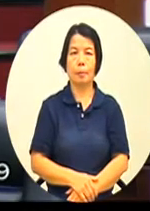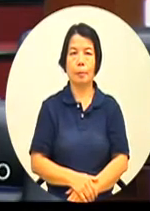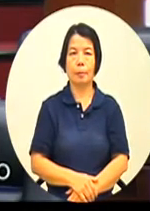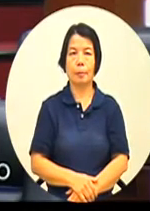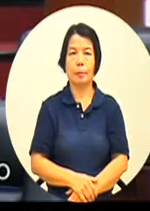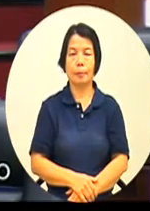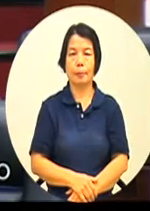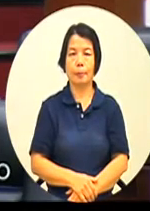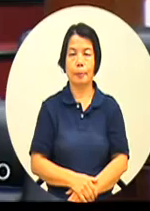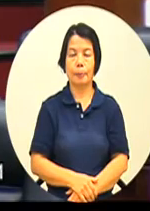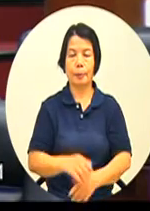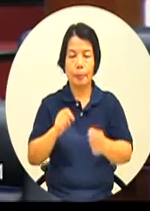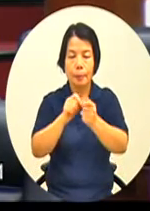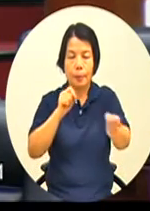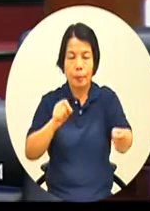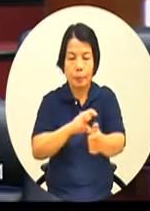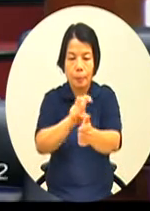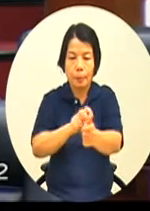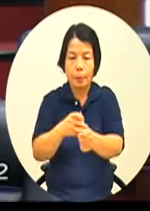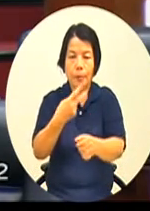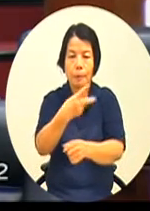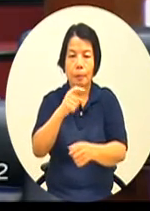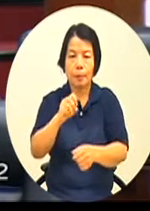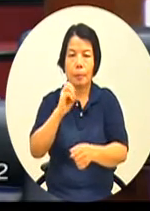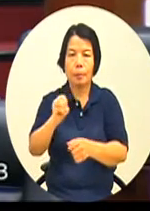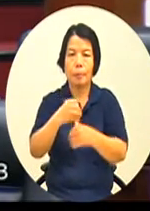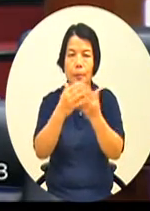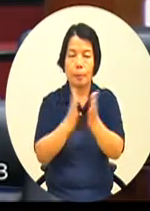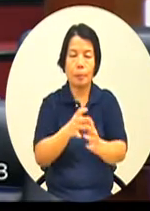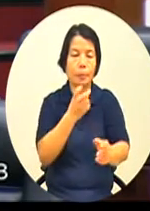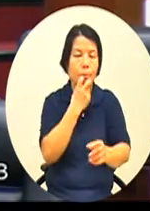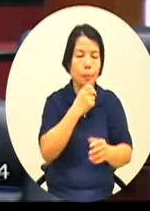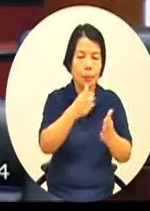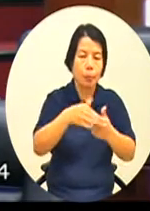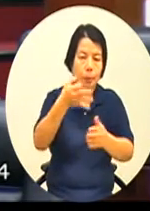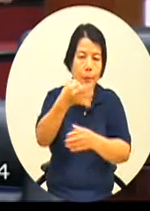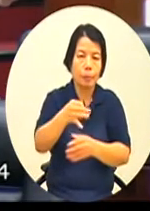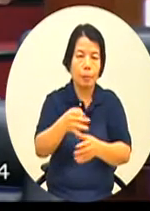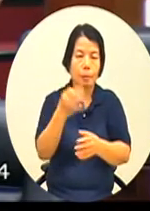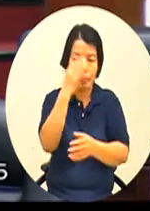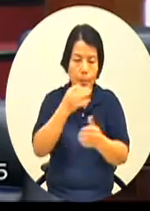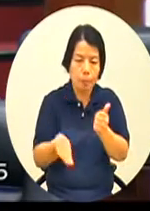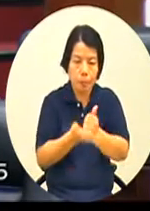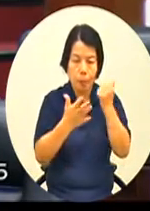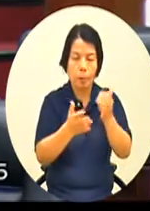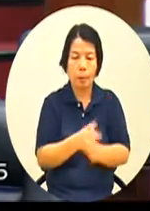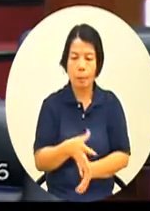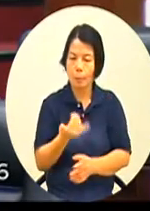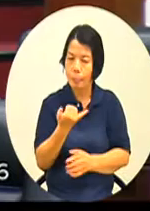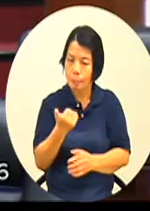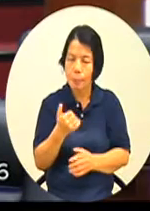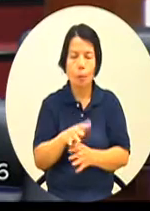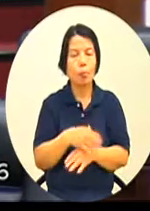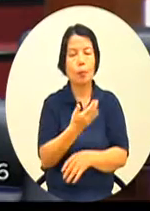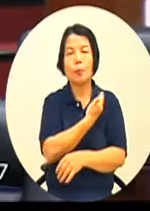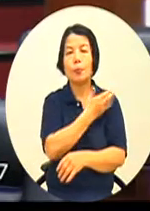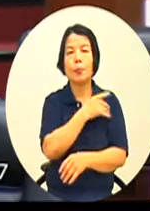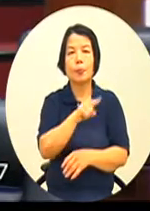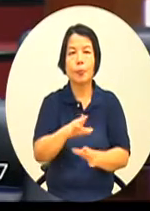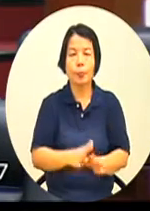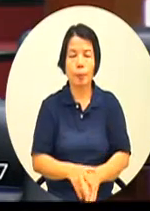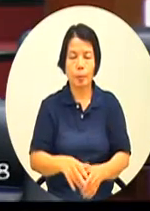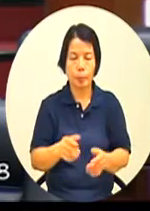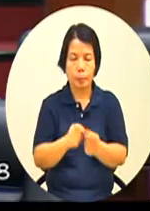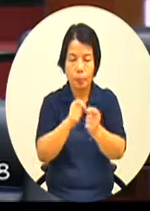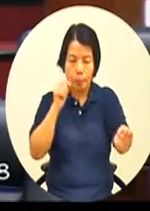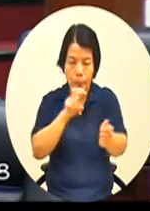想长照 2.0 现在中央政府裁员也找到了，好不好当然是其次，不过我想这个长照的制度会持